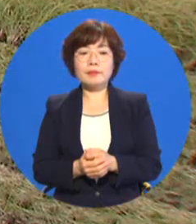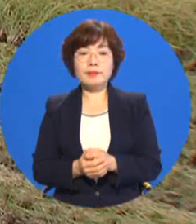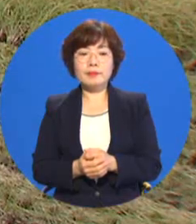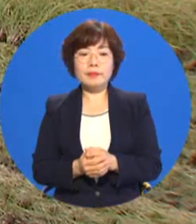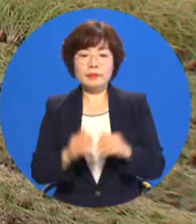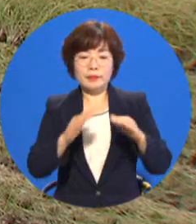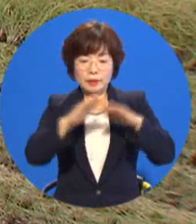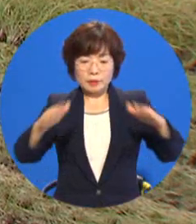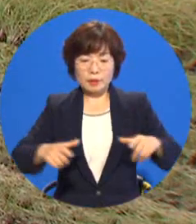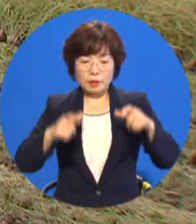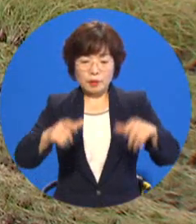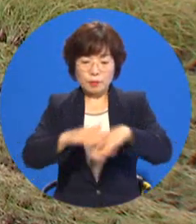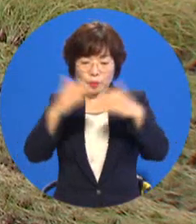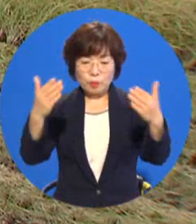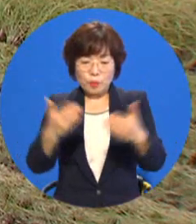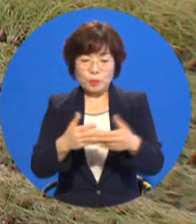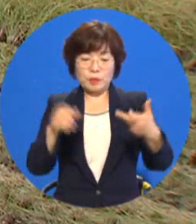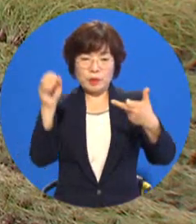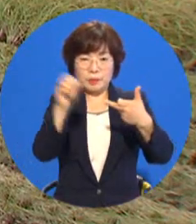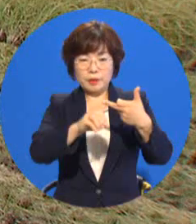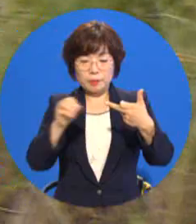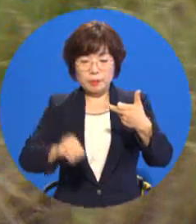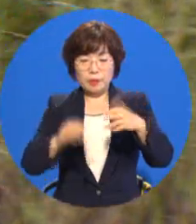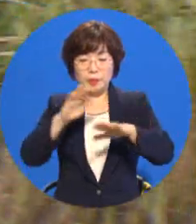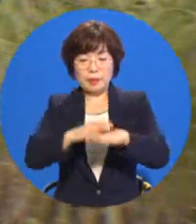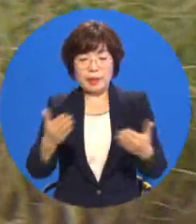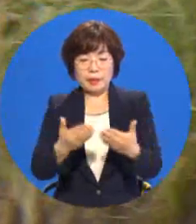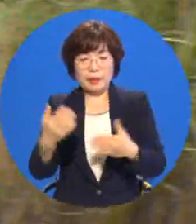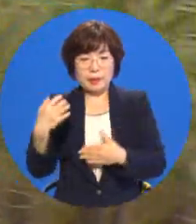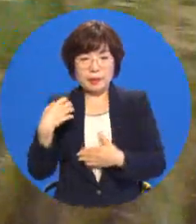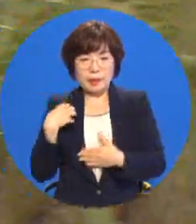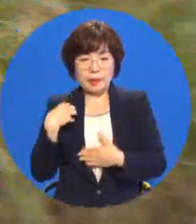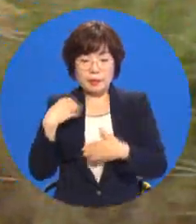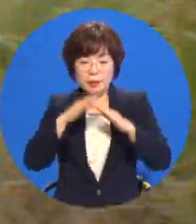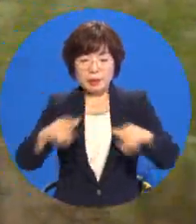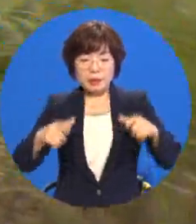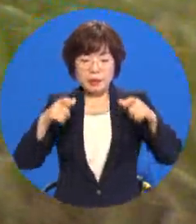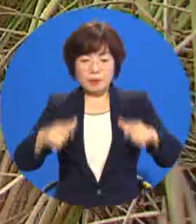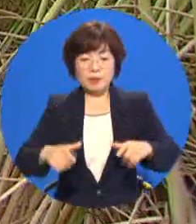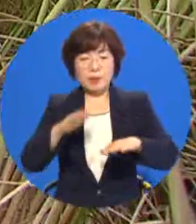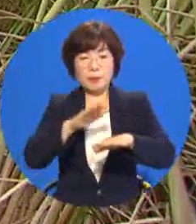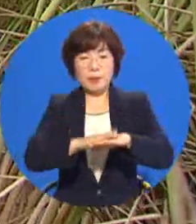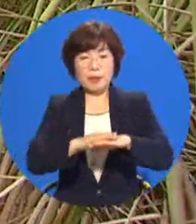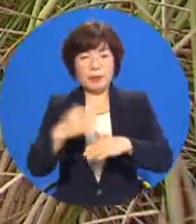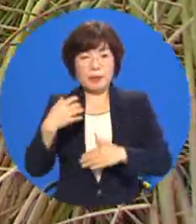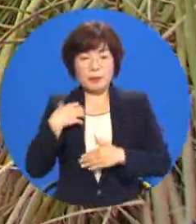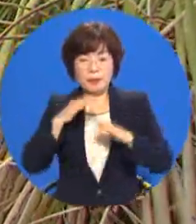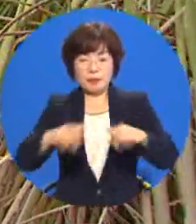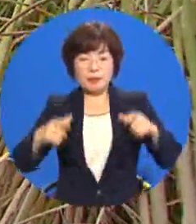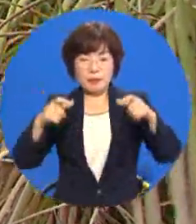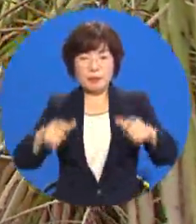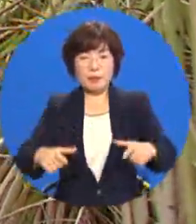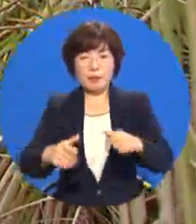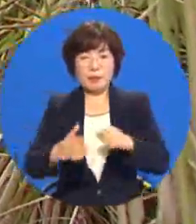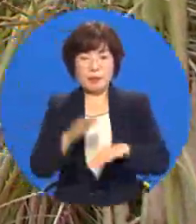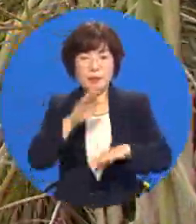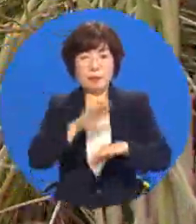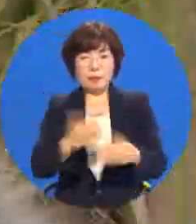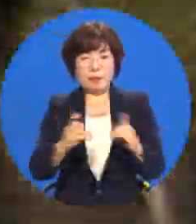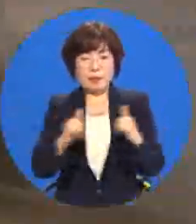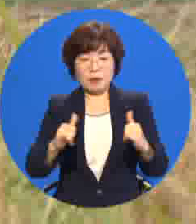도 전체 인구의 17%가 농업에 종사하는 한국의 곳간 전라남도. 지역 농민들의 가장 큰